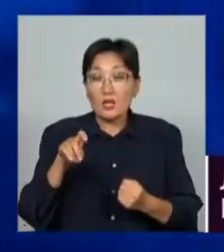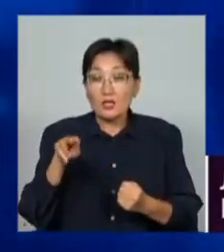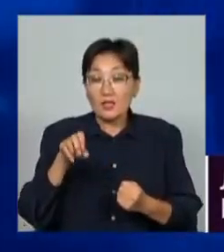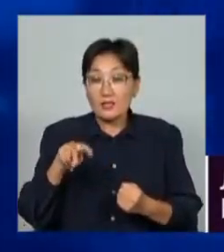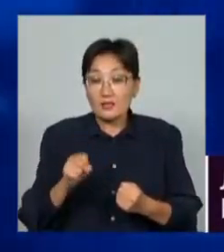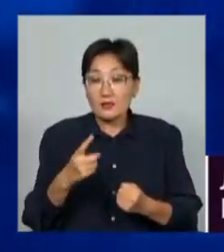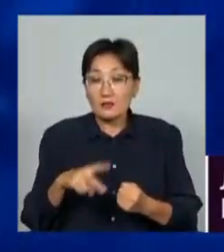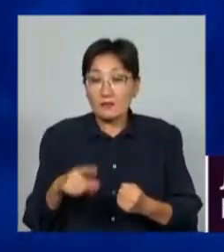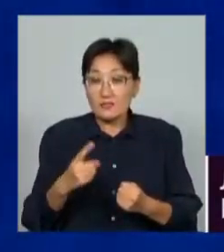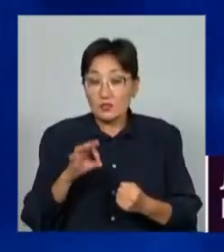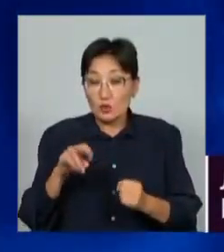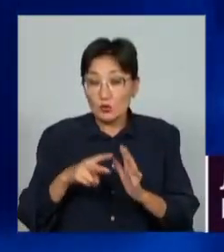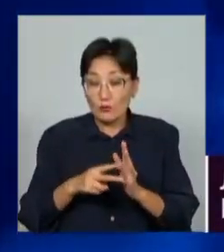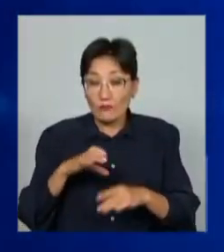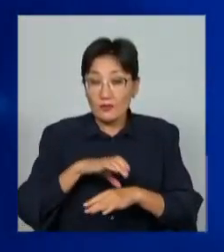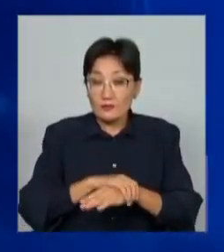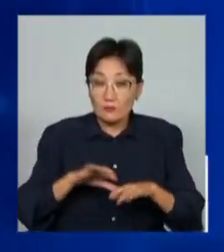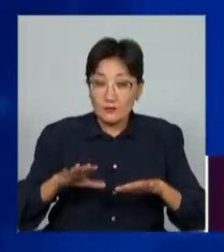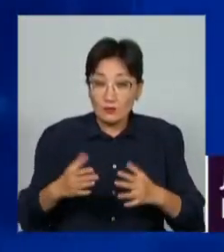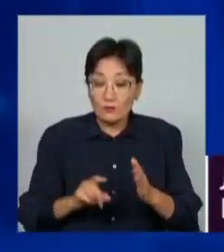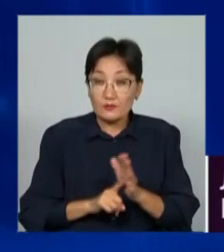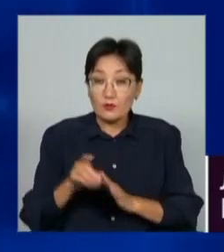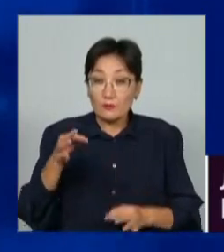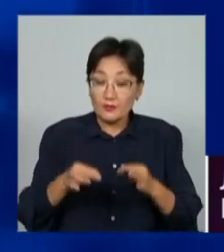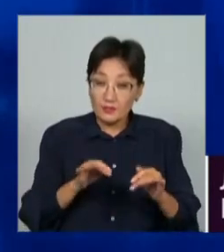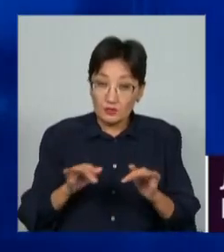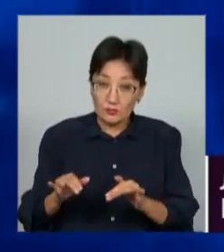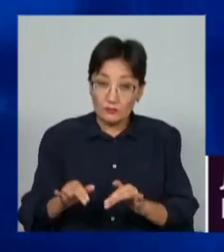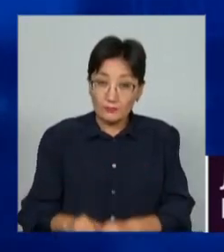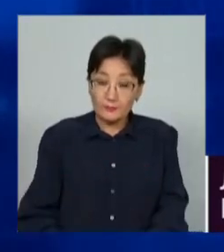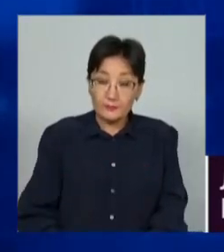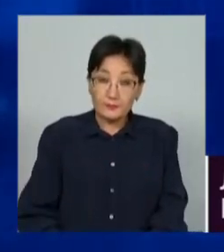«Лада 2107». По факту инцидента заведено уголовное дело.